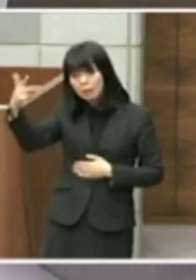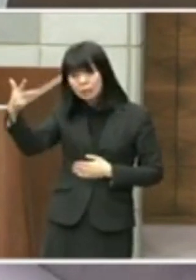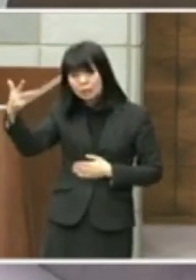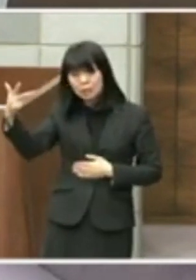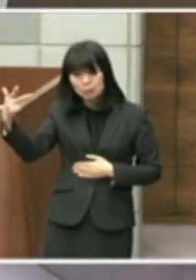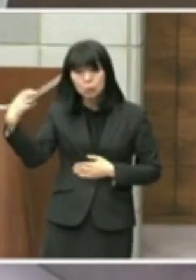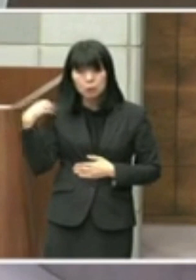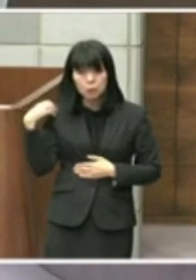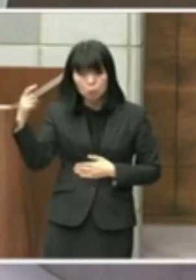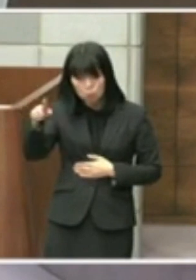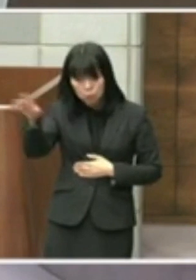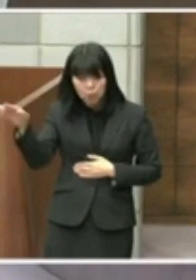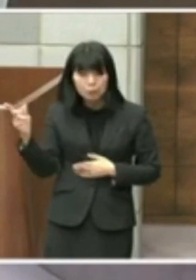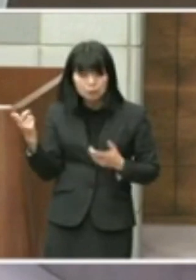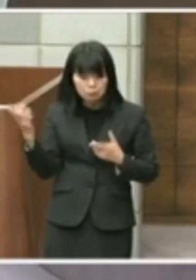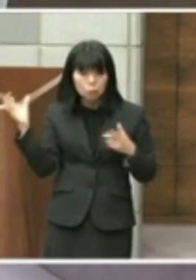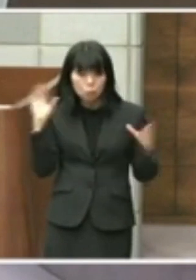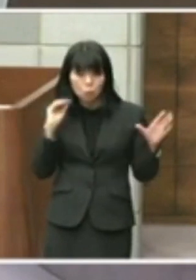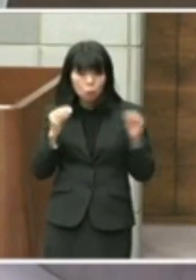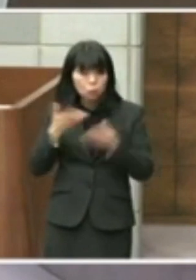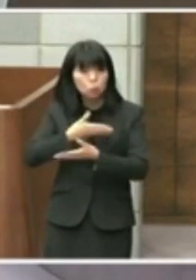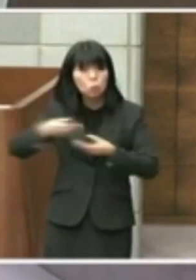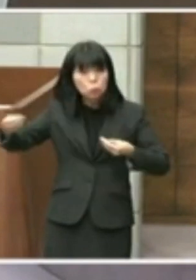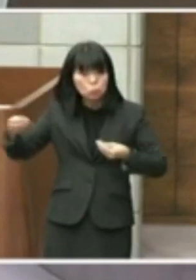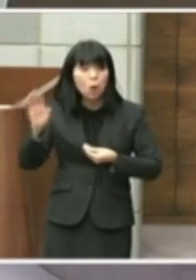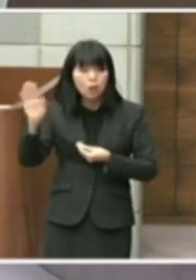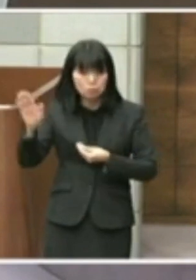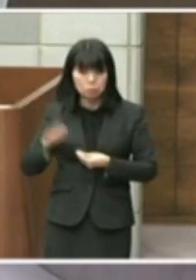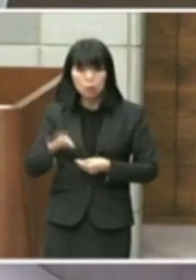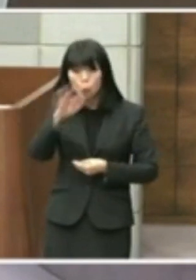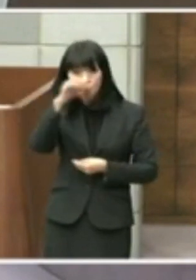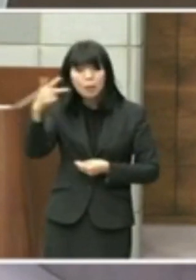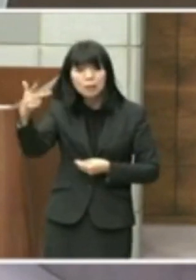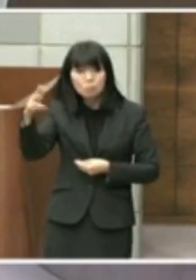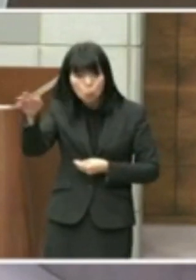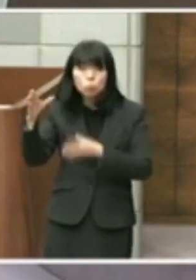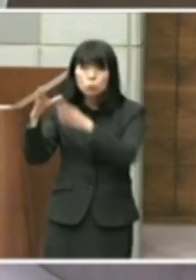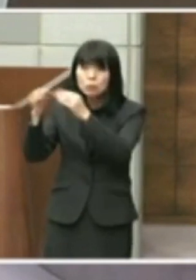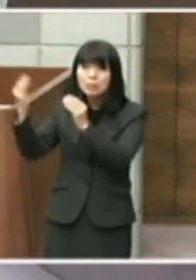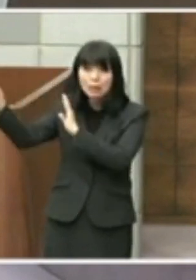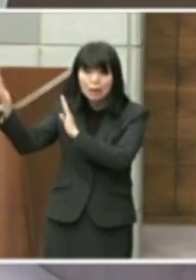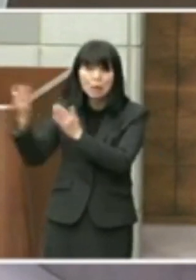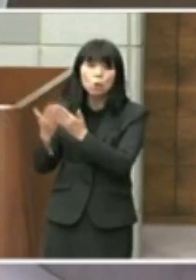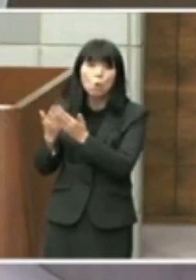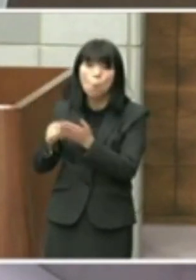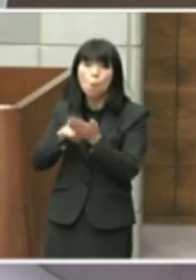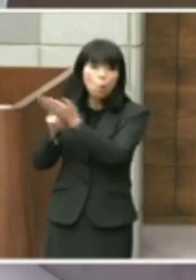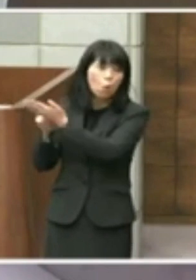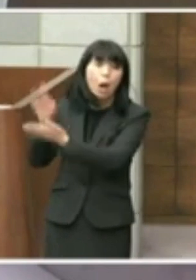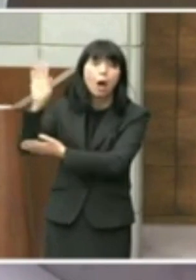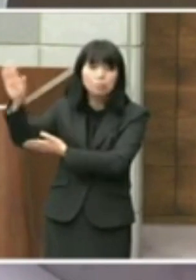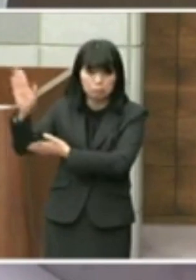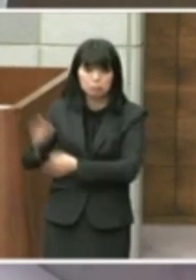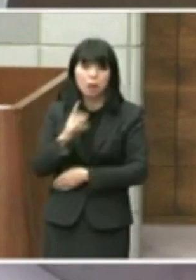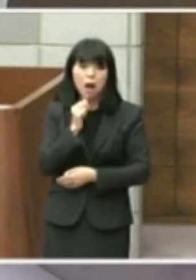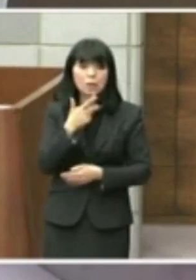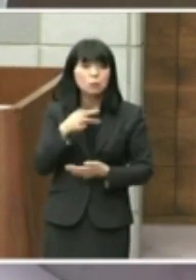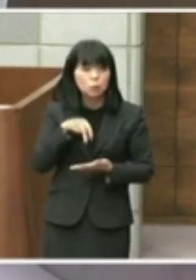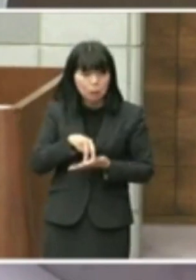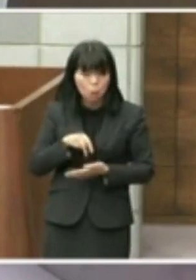士でしっかり情報共有もさせていただいておりまして、神戸市さんの方も国に対して要望もされてますので、明石市とし